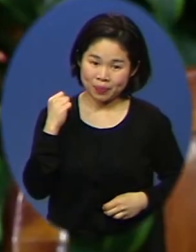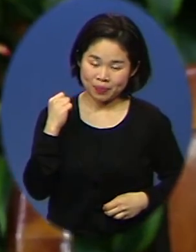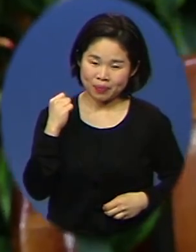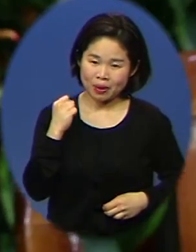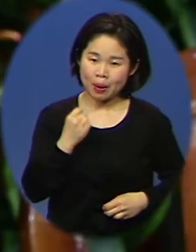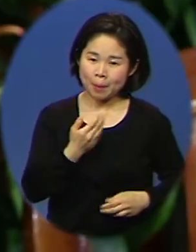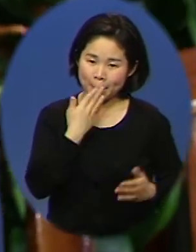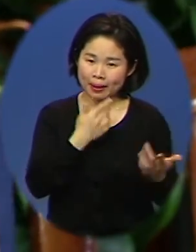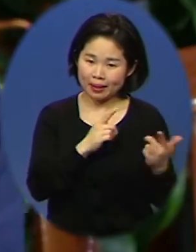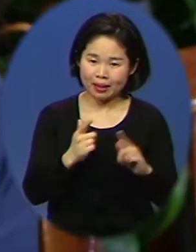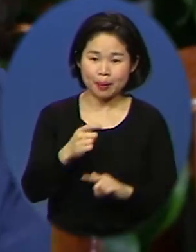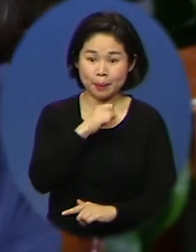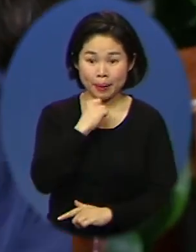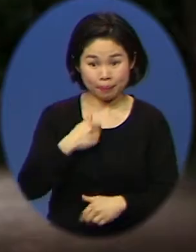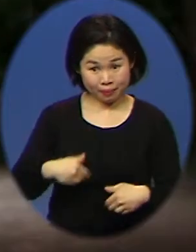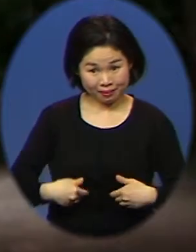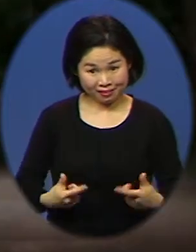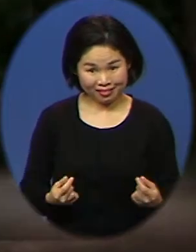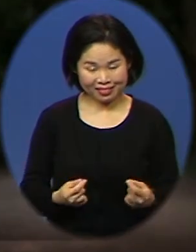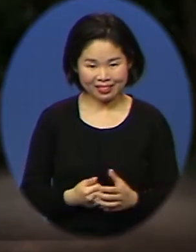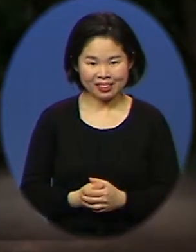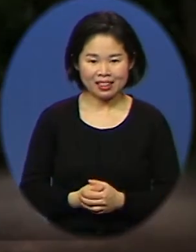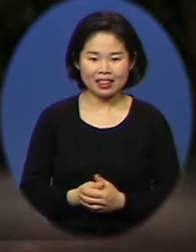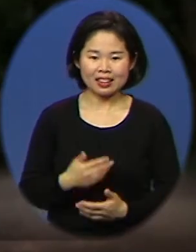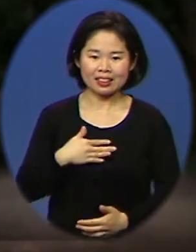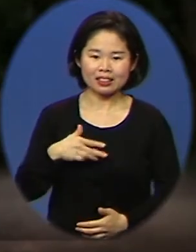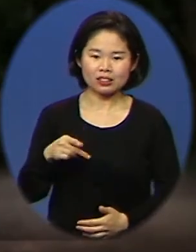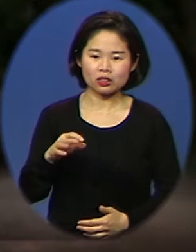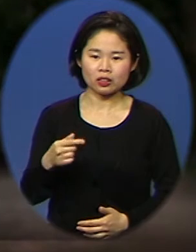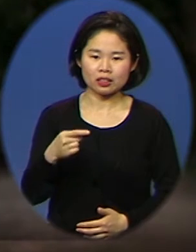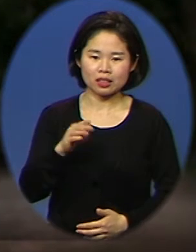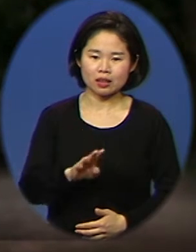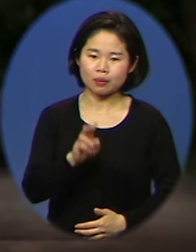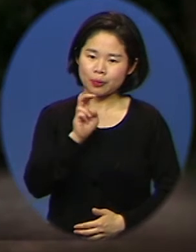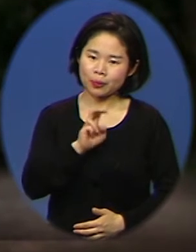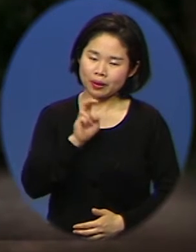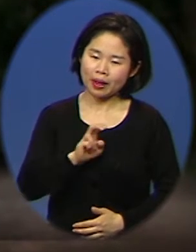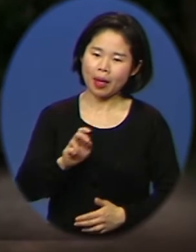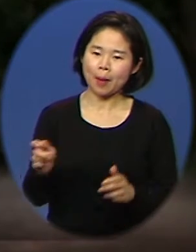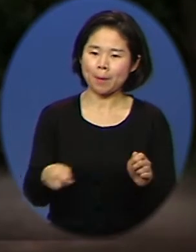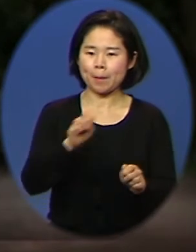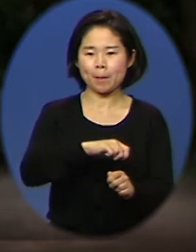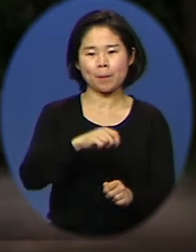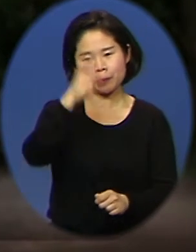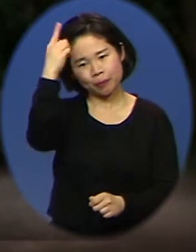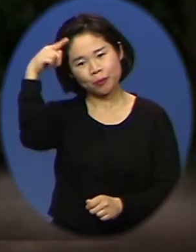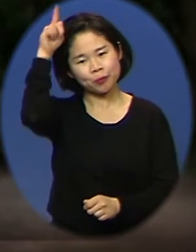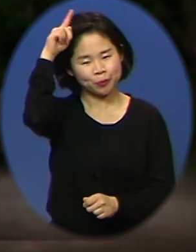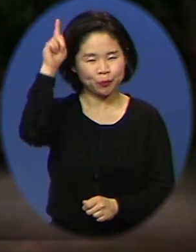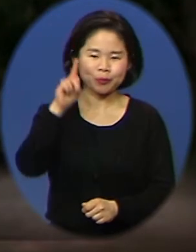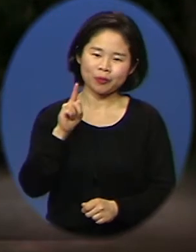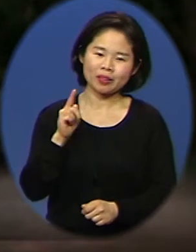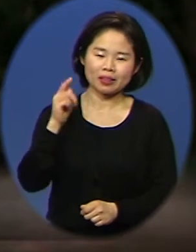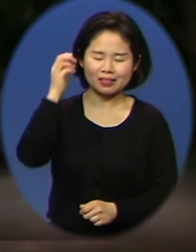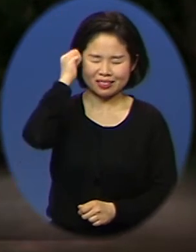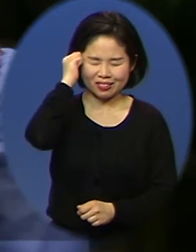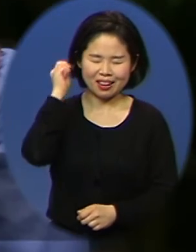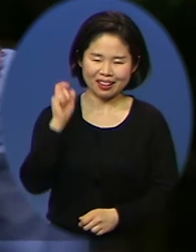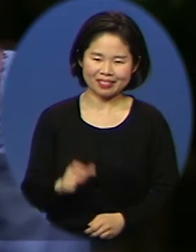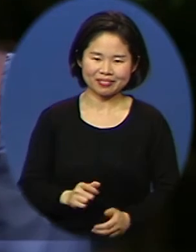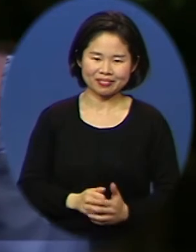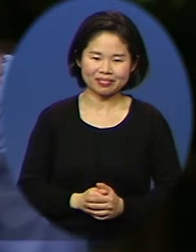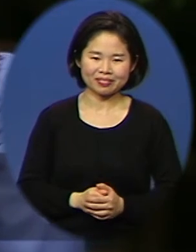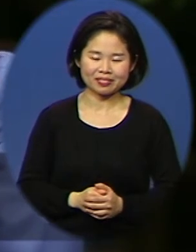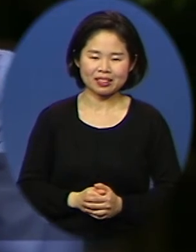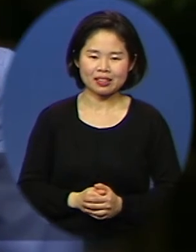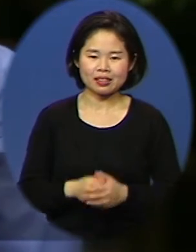가야겠죠? 저는 아무래도 정읍의 소리, 풍물놀이 그게 기억에 가장 많이 남았고요. 또